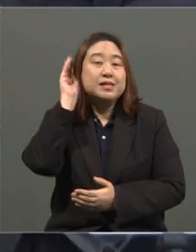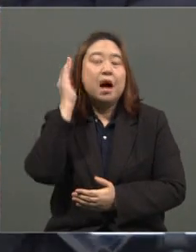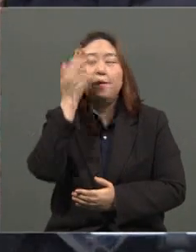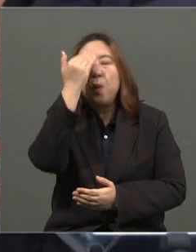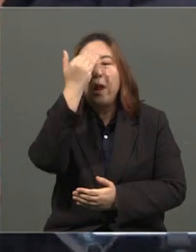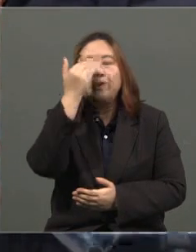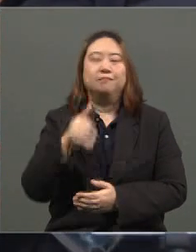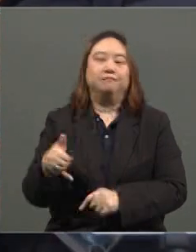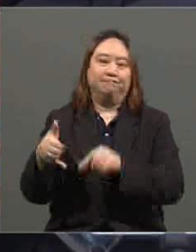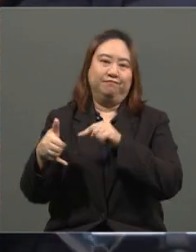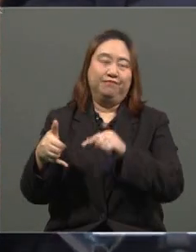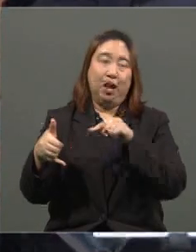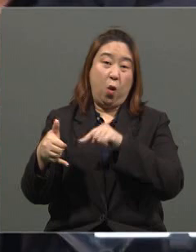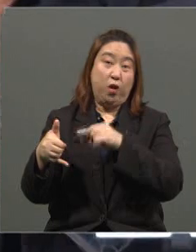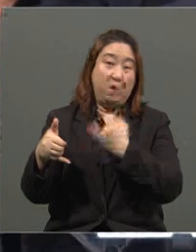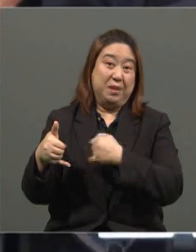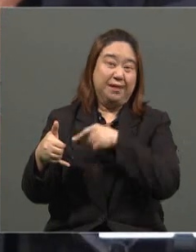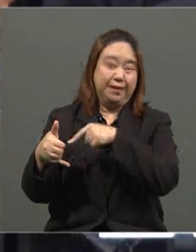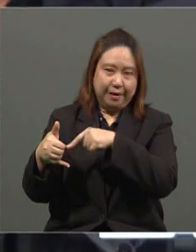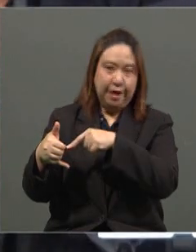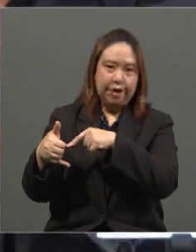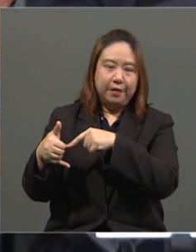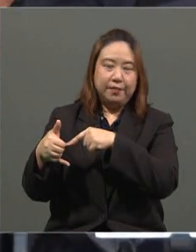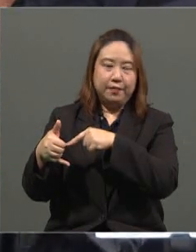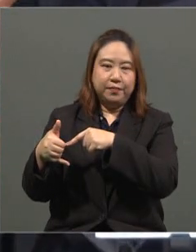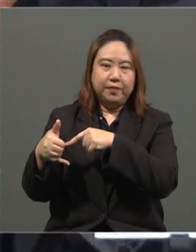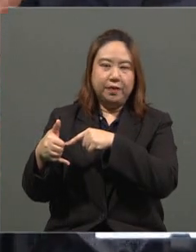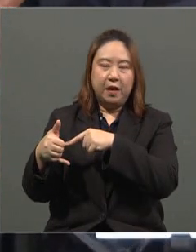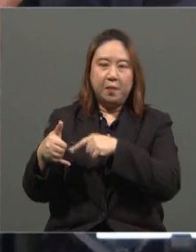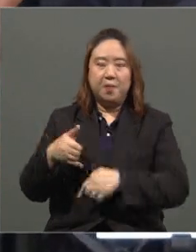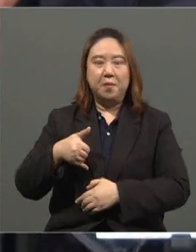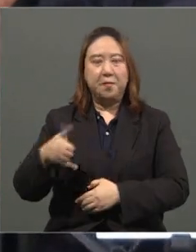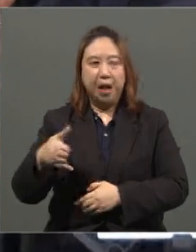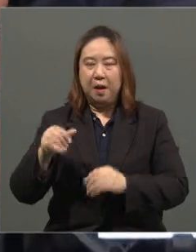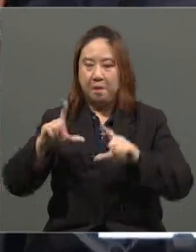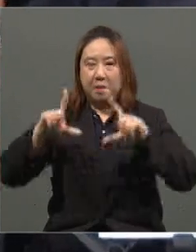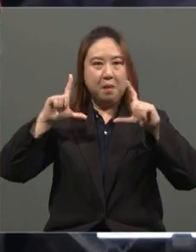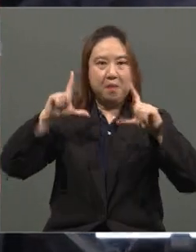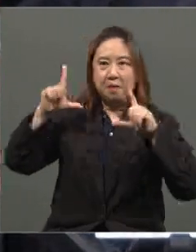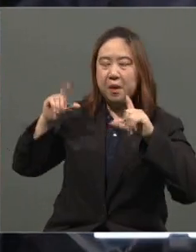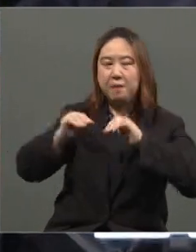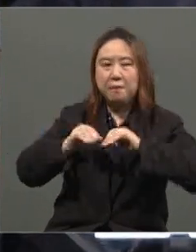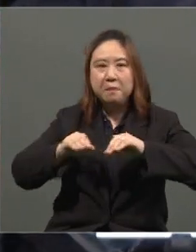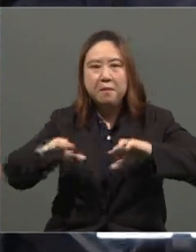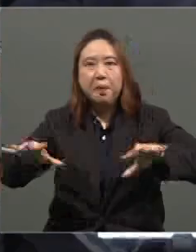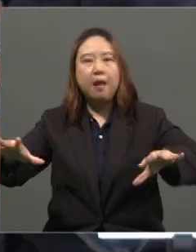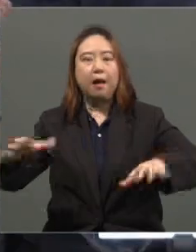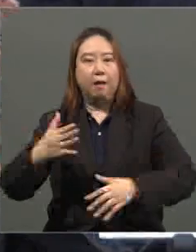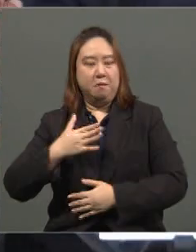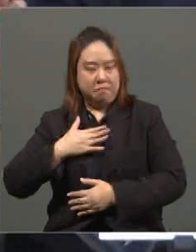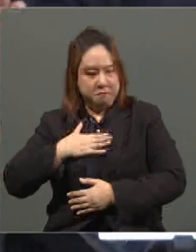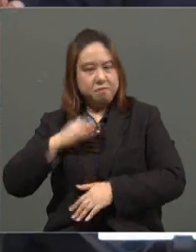เนี่ยมีการเปิดตัวทางสื่อมวลชนทางสื่อสารมวลชนนะครับที่ว่าเป็นเ